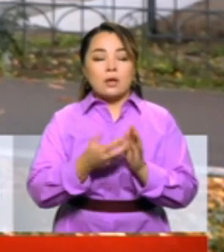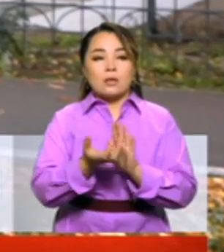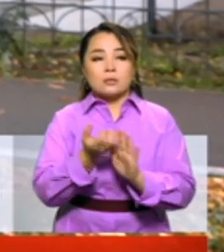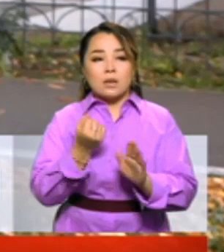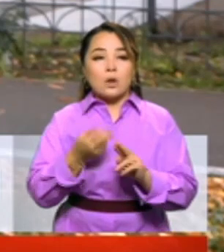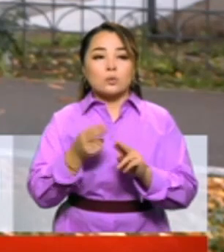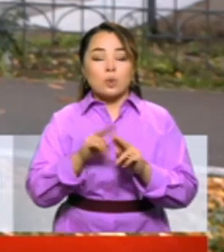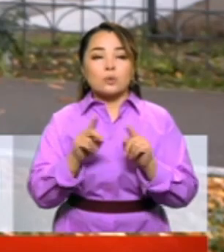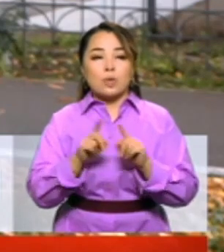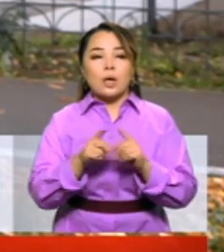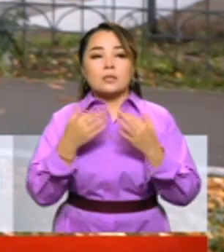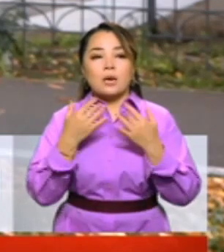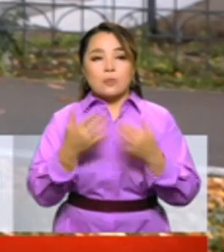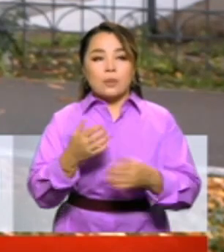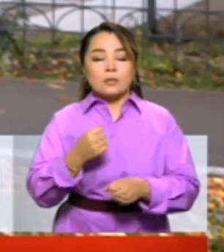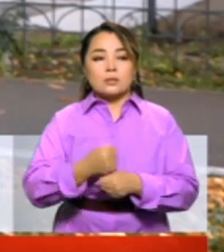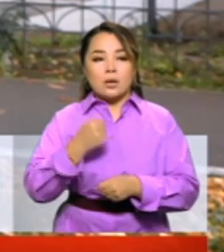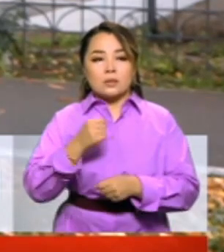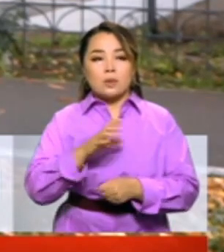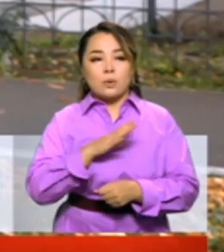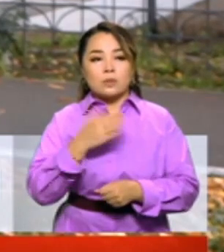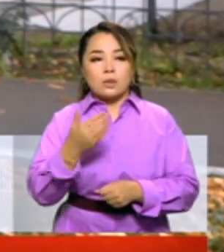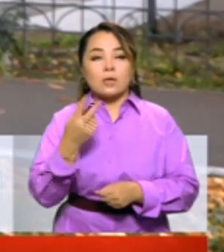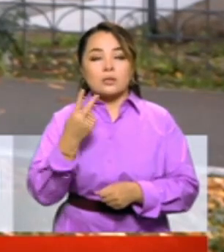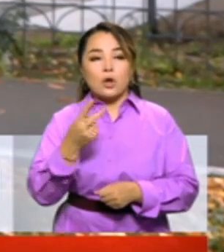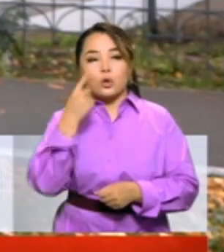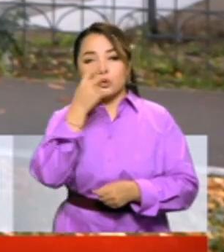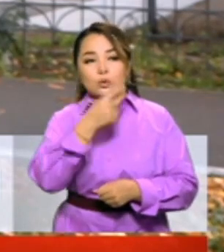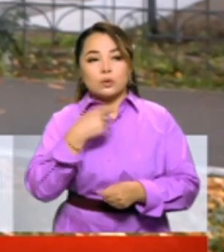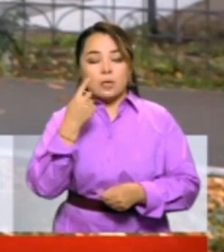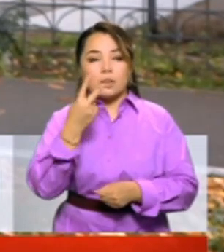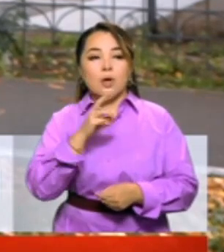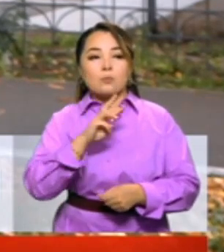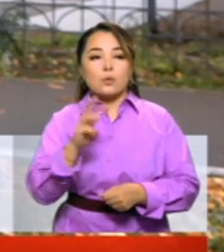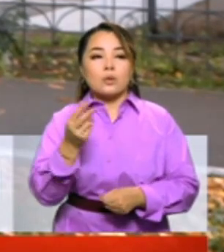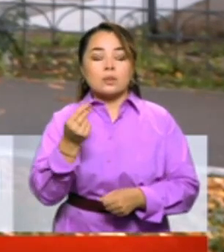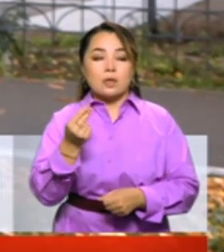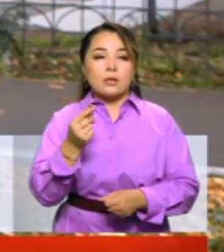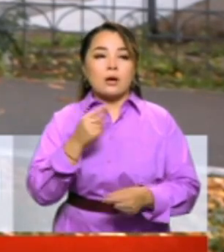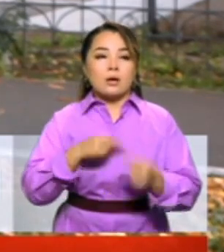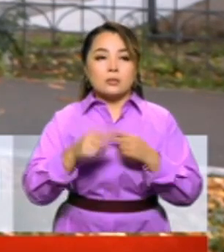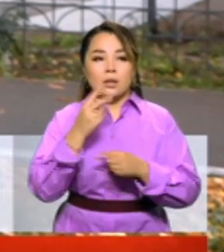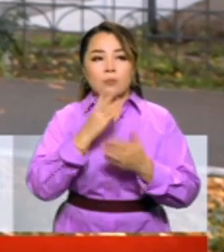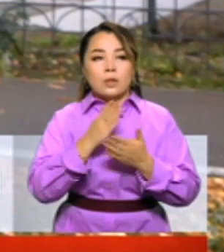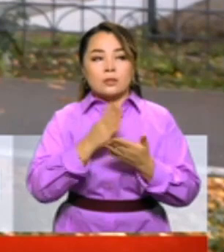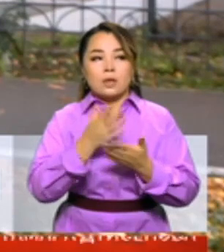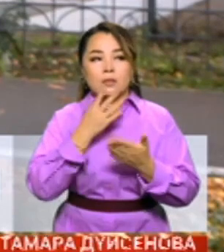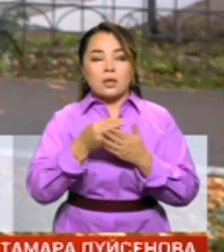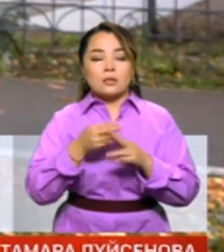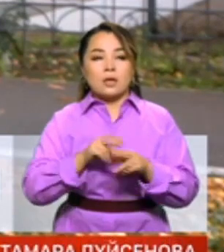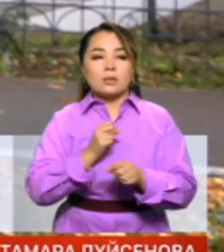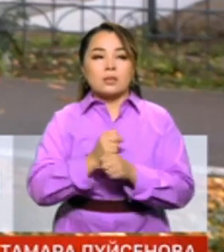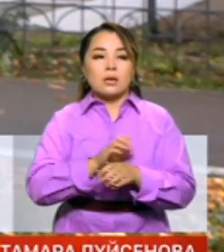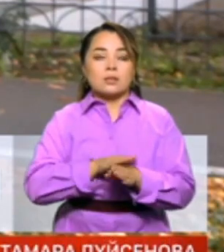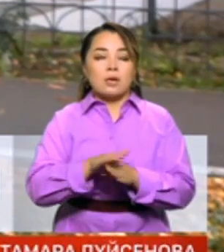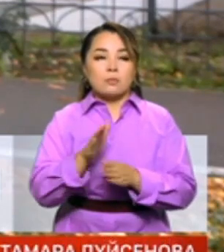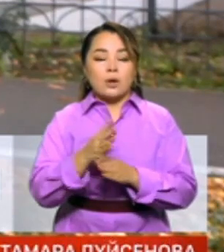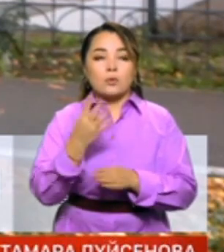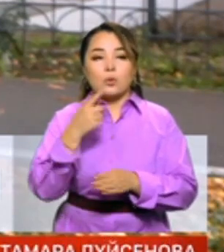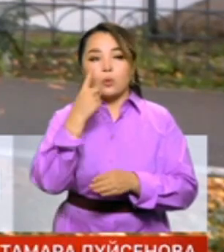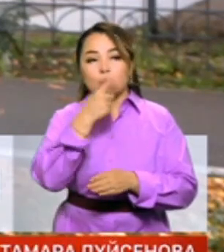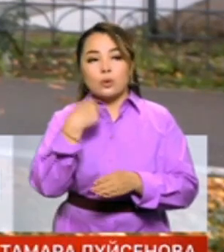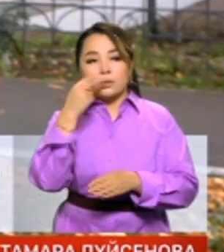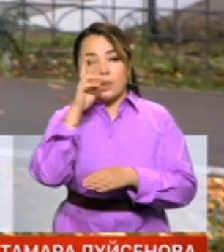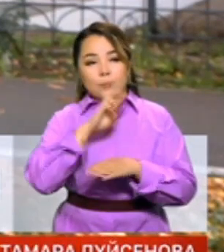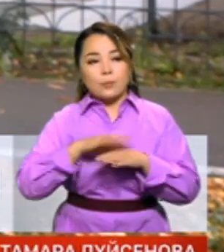туралы талап қанағаттандырылды. 2 тұлға 2 миллион теңгені қайтару туралы бітімгершілік келісімдер жасалды. 4 тұлға мен